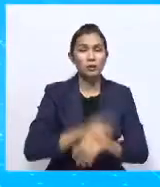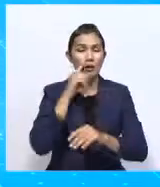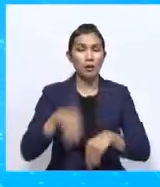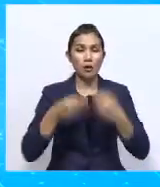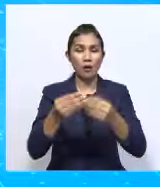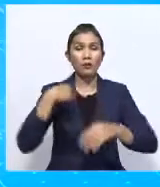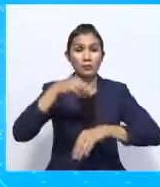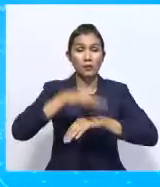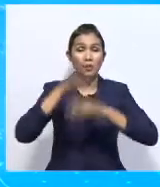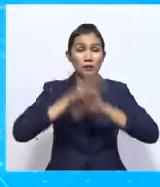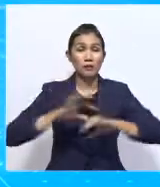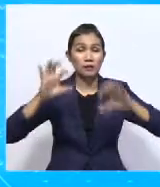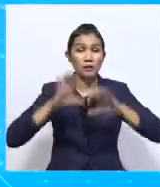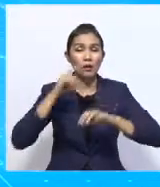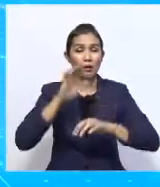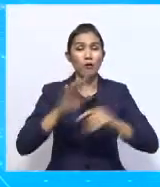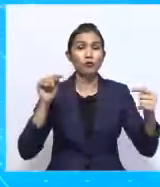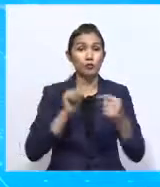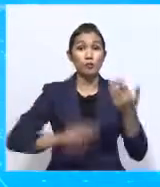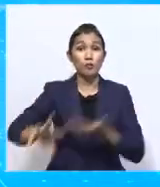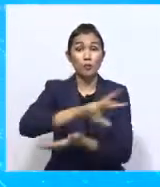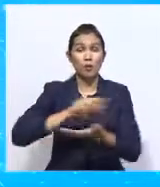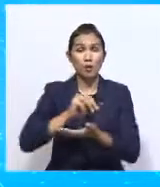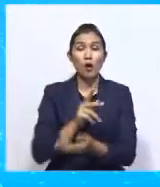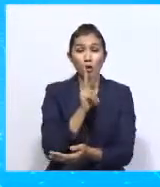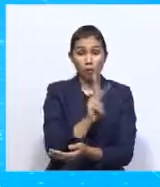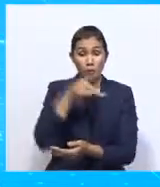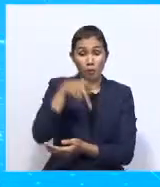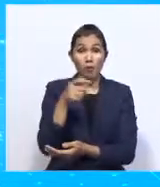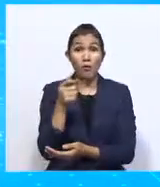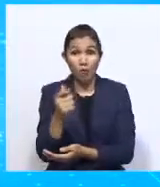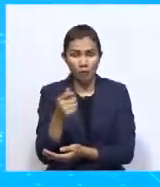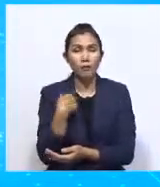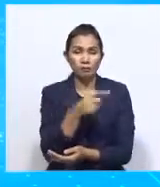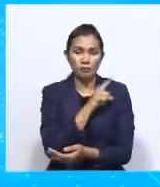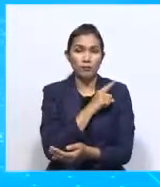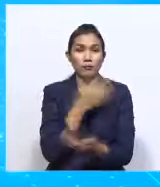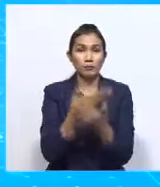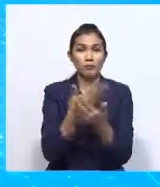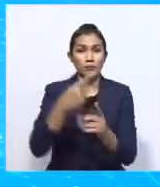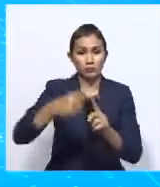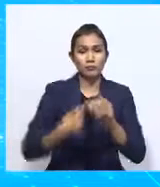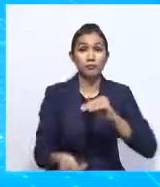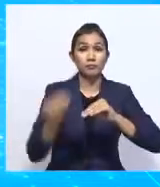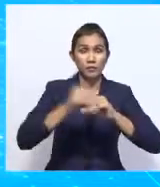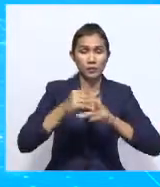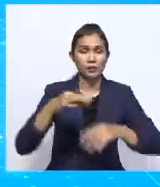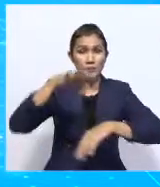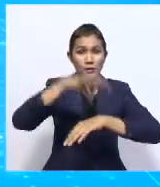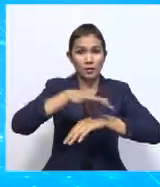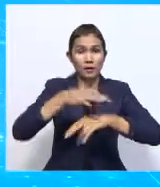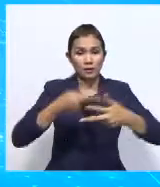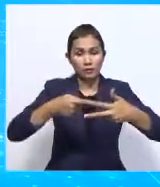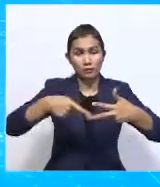ให้คณะกรรมการข้าราชการพลเรือนในสถาบันอุดมศึกษาหรือกพอมีอำนาจในการปรับเงินเดือนเงินประจำตำแหน่ง